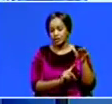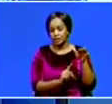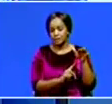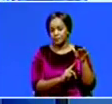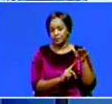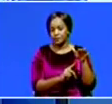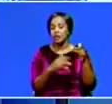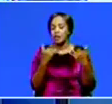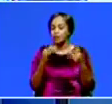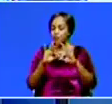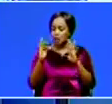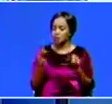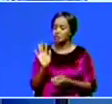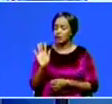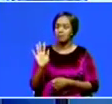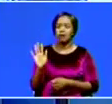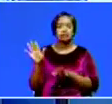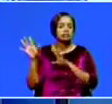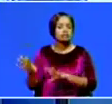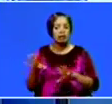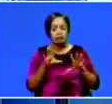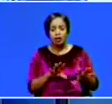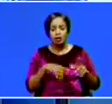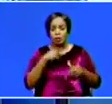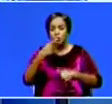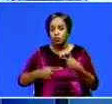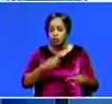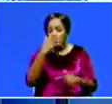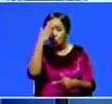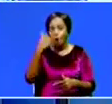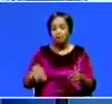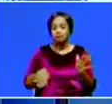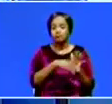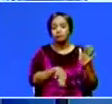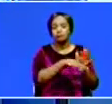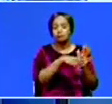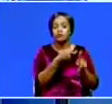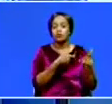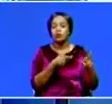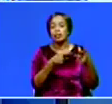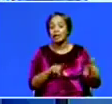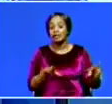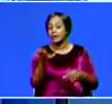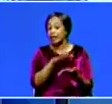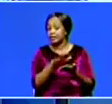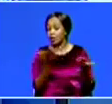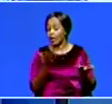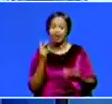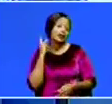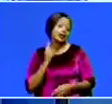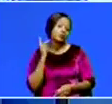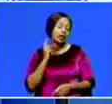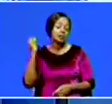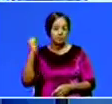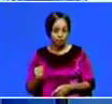Ila sasa familia yake inaishi kwa hofu ya kufurushwa kutoka kwenye kipande hicho cha ardhi eneo la Kariobangi South baada ya serikali ya